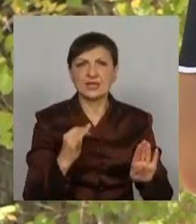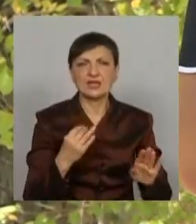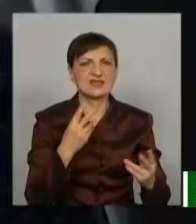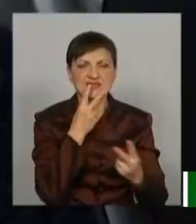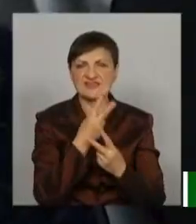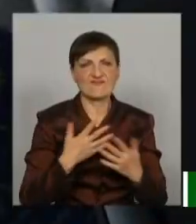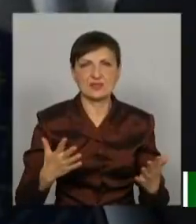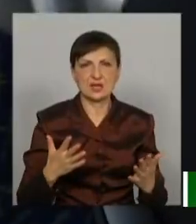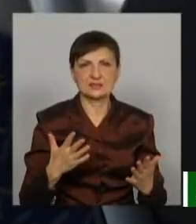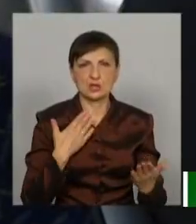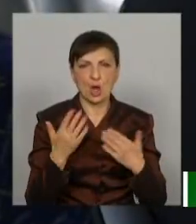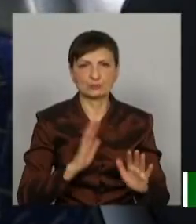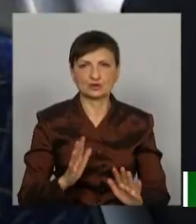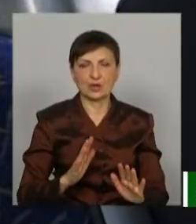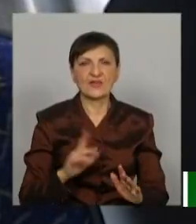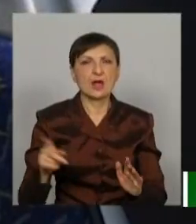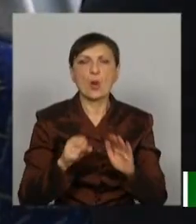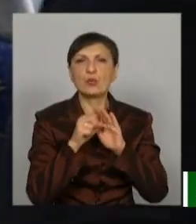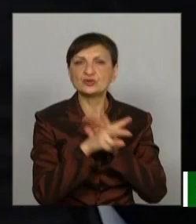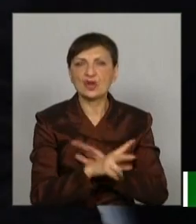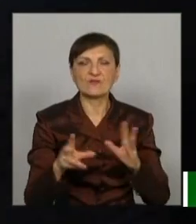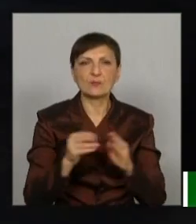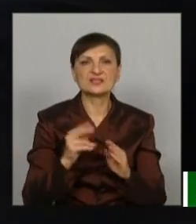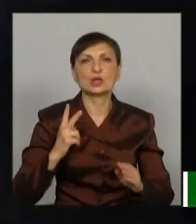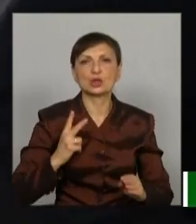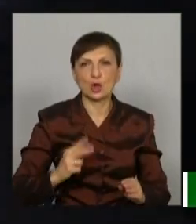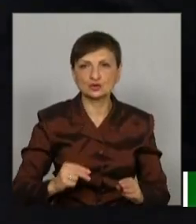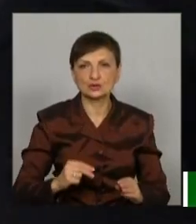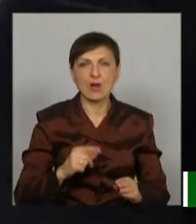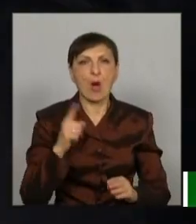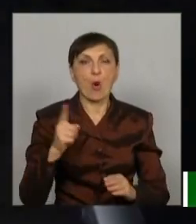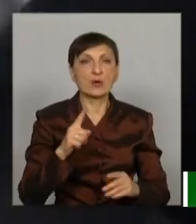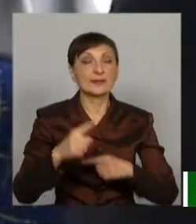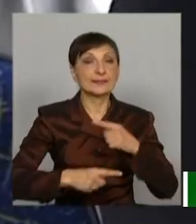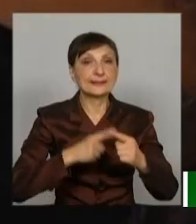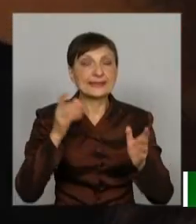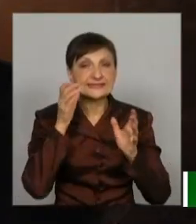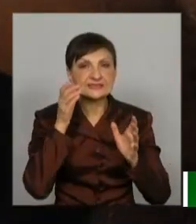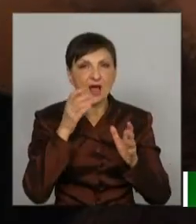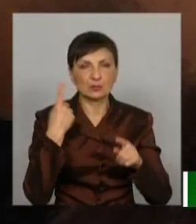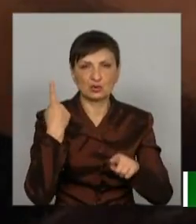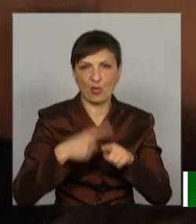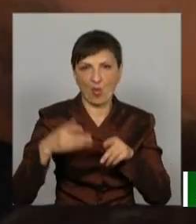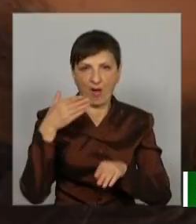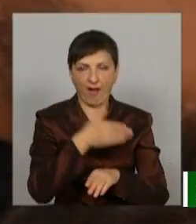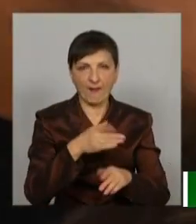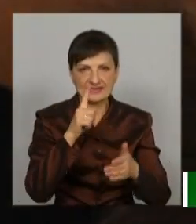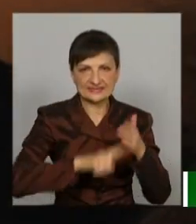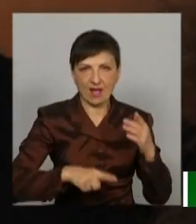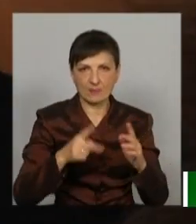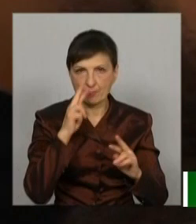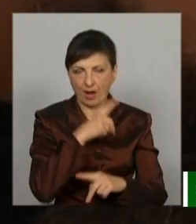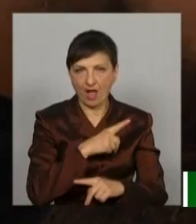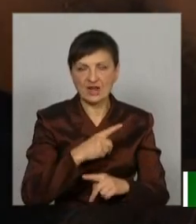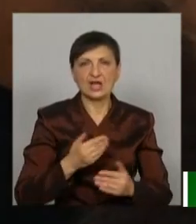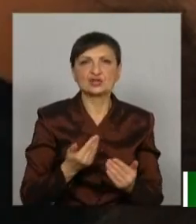виделись бежала вместе с ребенком от супруга который предпочел традиционному исламу нетрадиционное течения жительница акмолинской